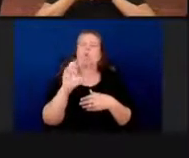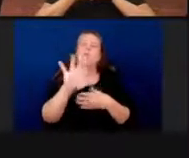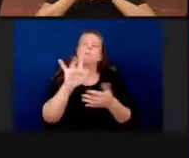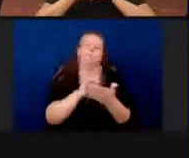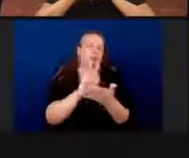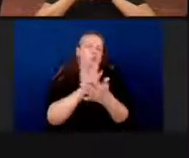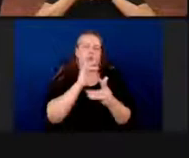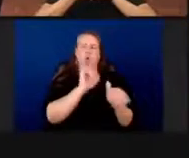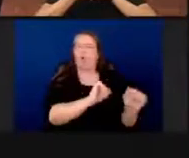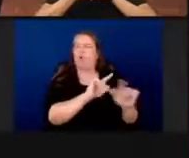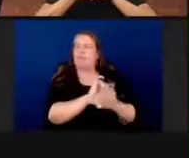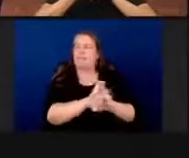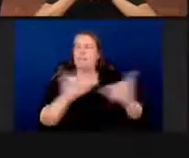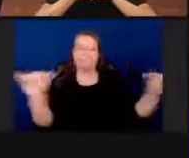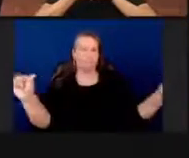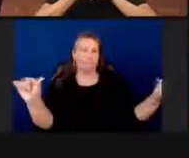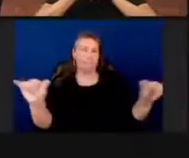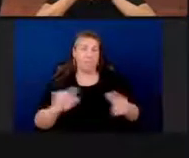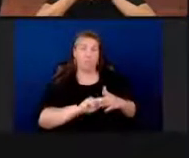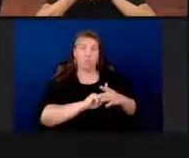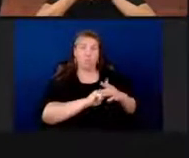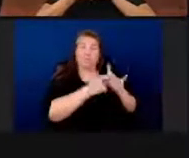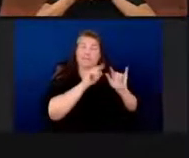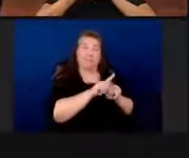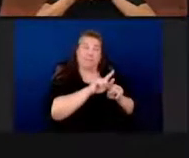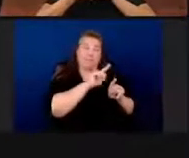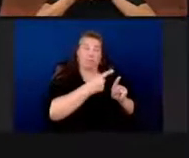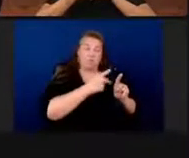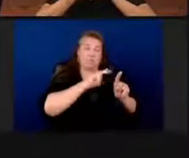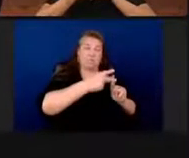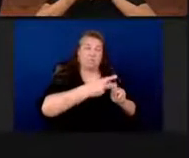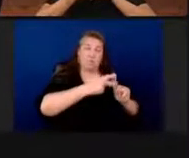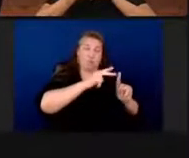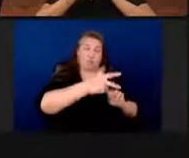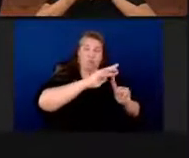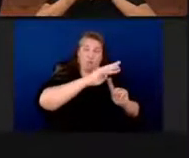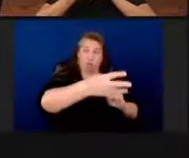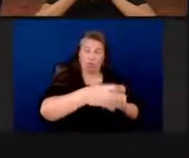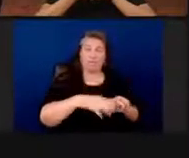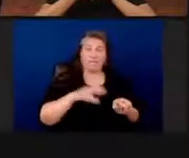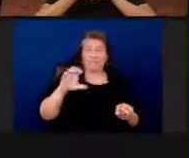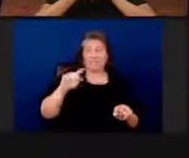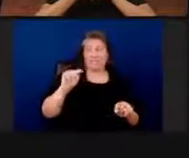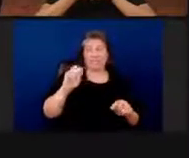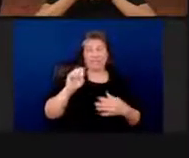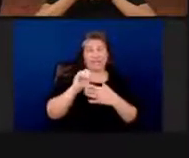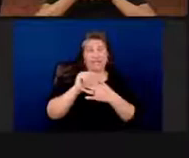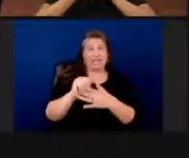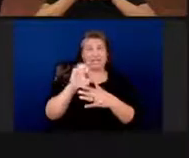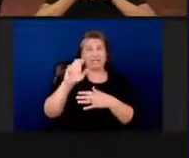tumeweza kuhakikisha kuwa mwanafunzi anaendelea na mafunzo na masomo